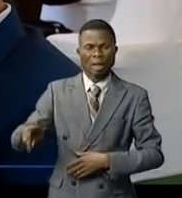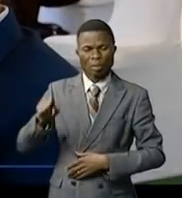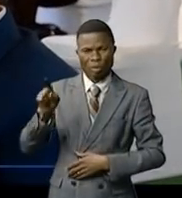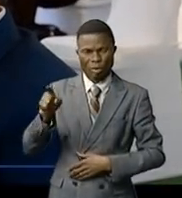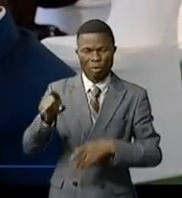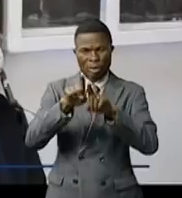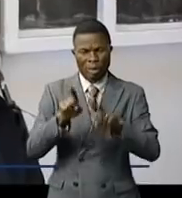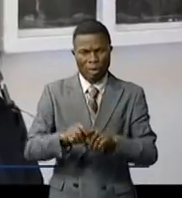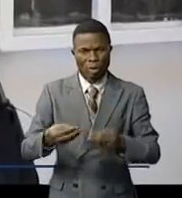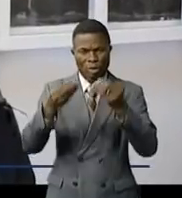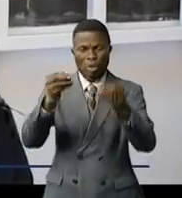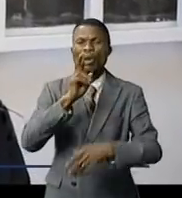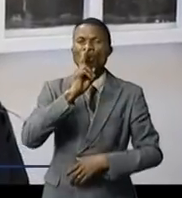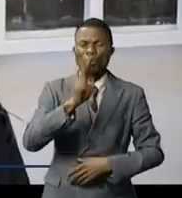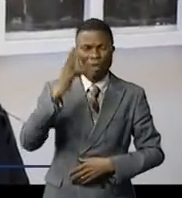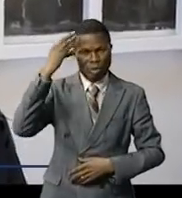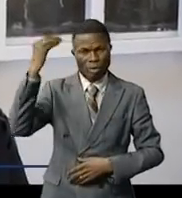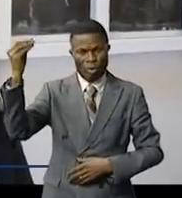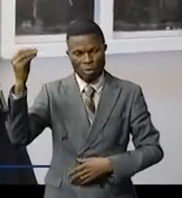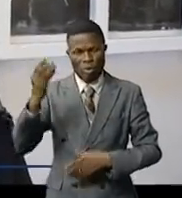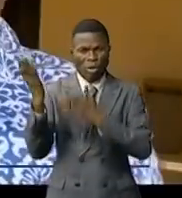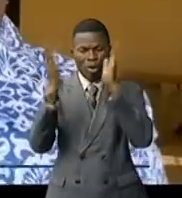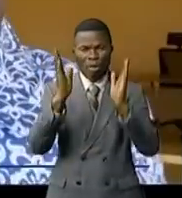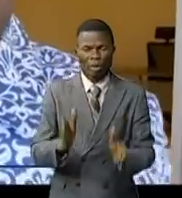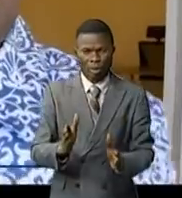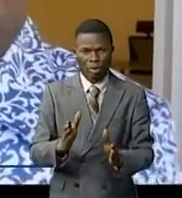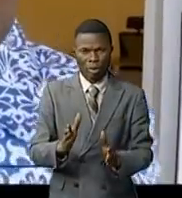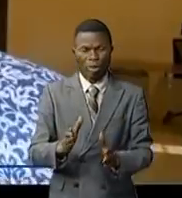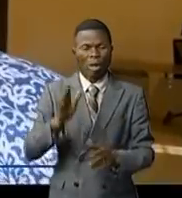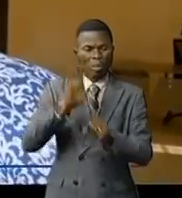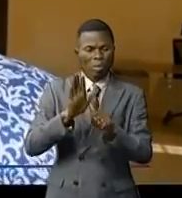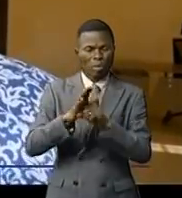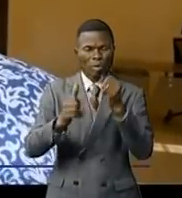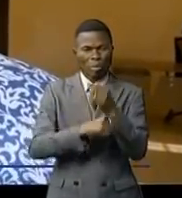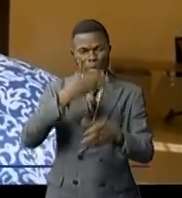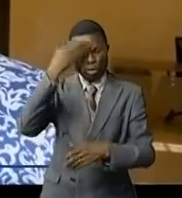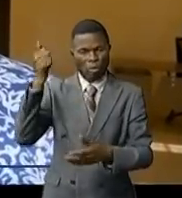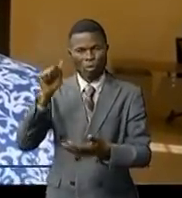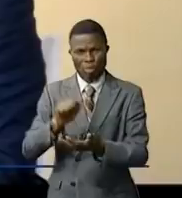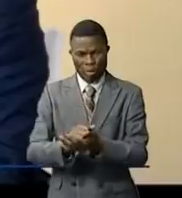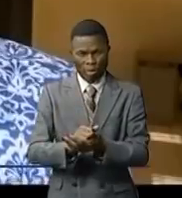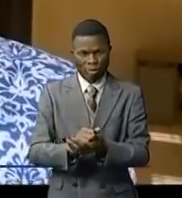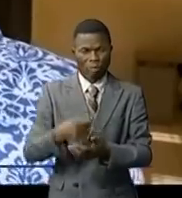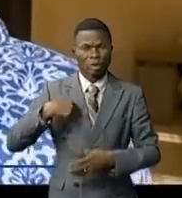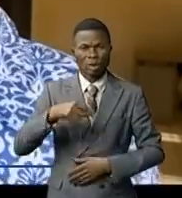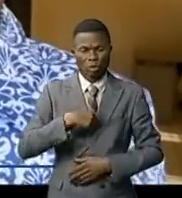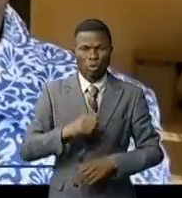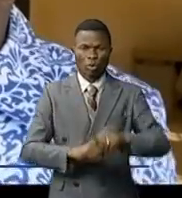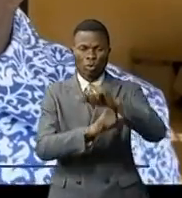affaires et donner un véritable espoir aux petits commerces, souvent oubliés. Nous, les esprits de la chambre de commerce, nous